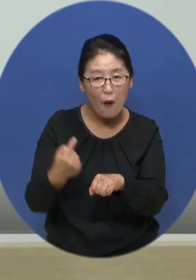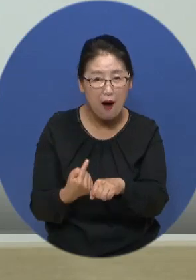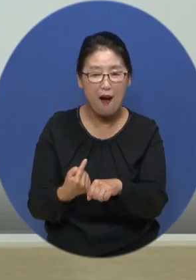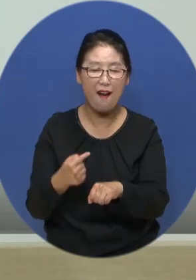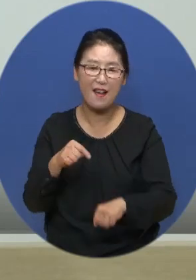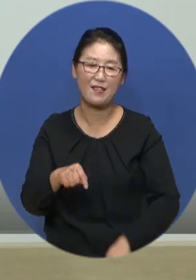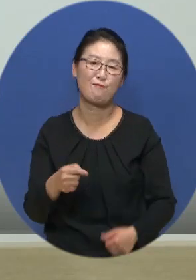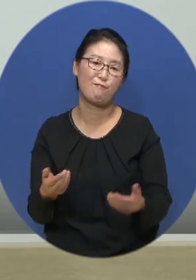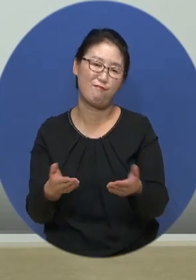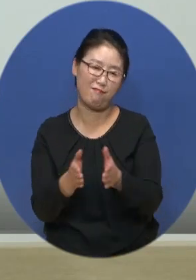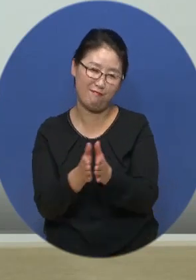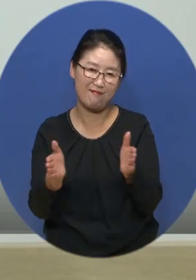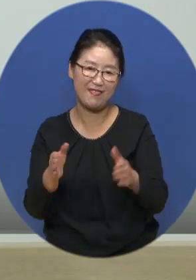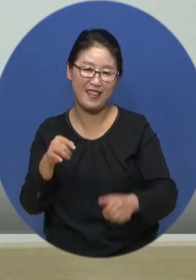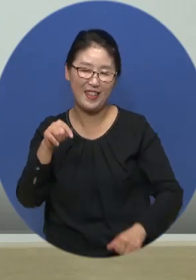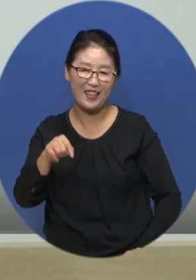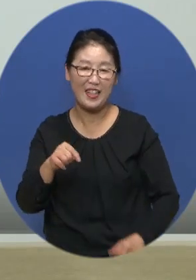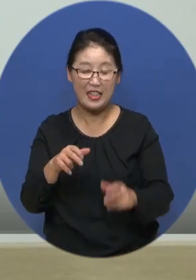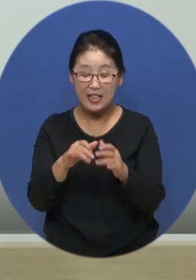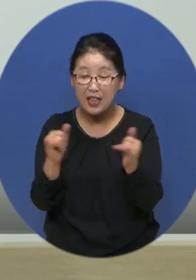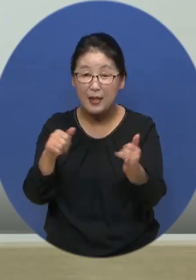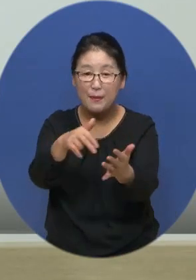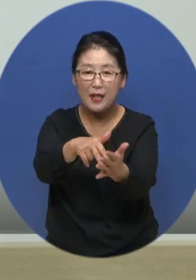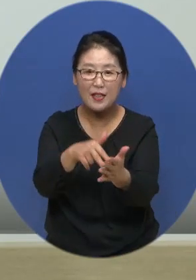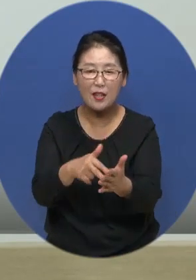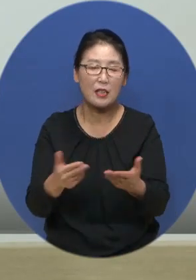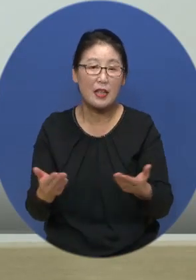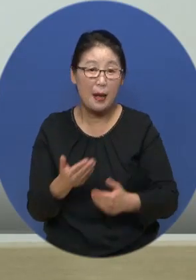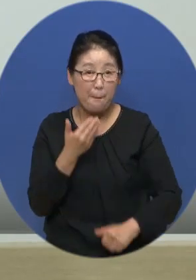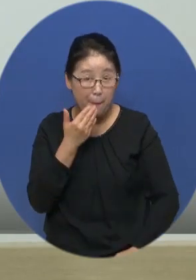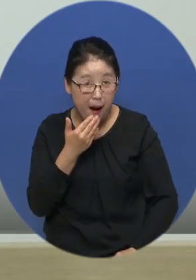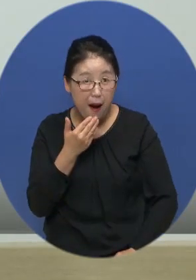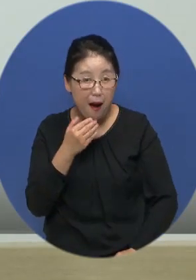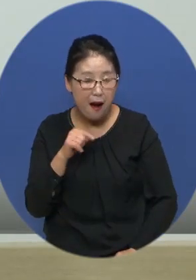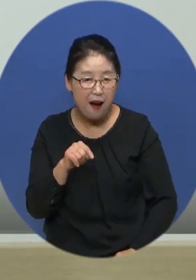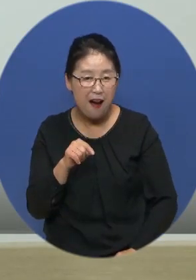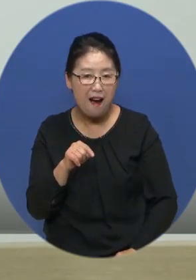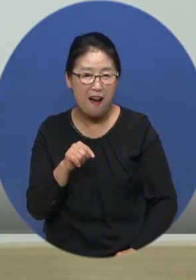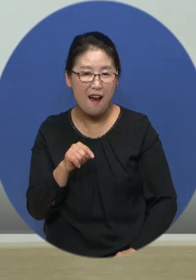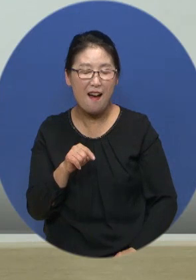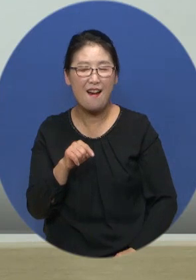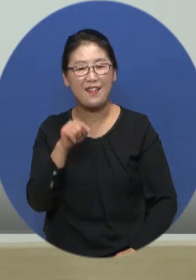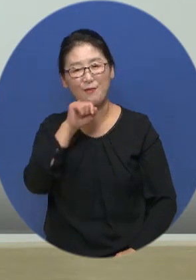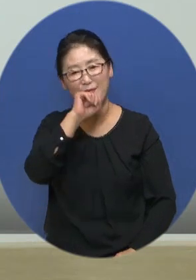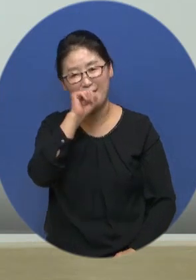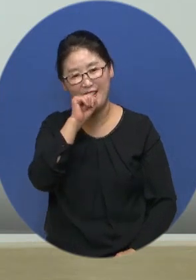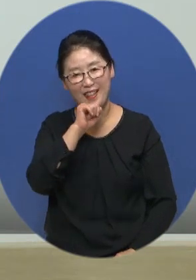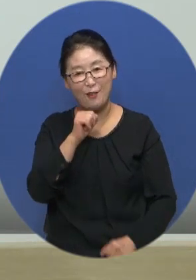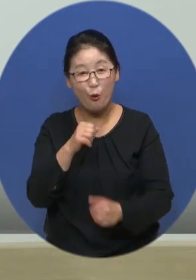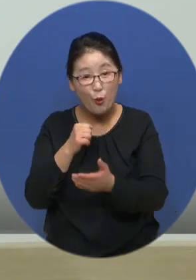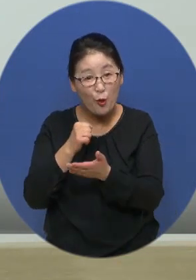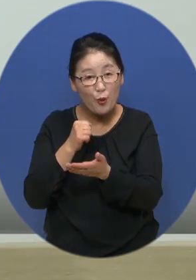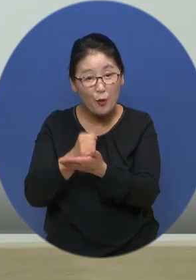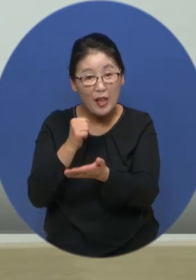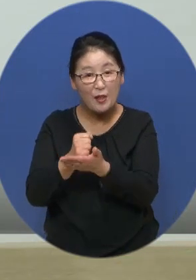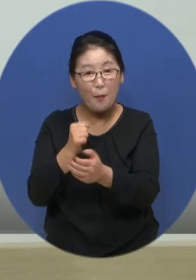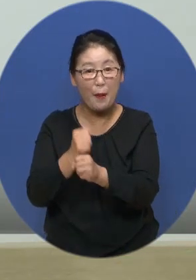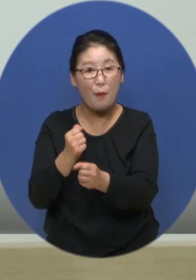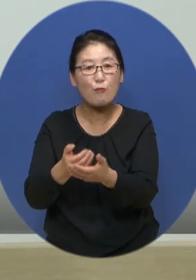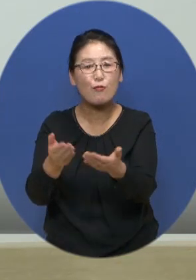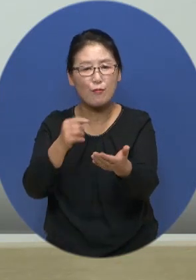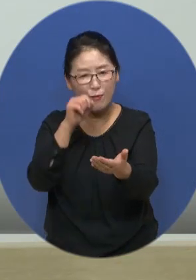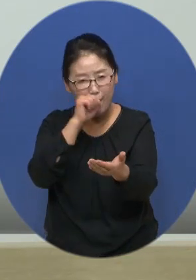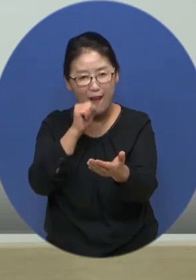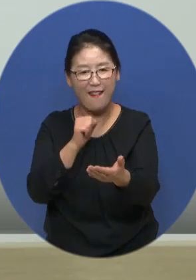뭐냐면 일할 수 있는 일터, 그다음에 자기 통장을 가질 수 있다는 게 좋고 우리 아이들이 여기